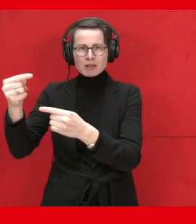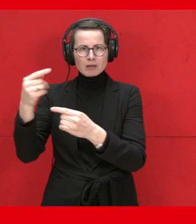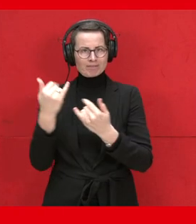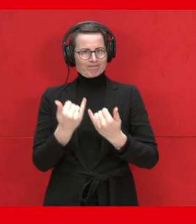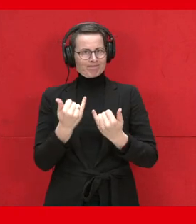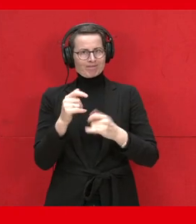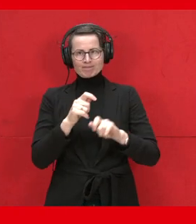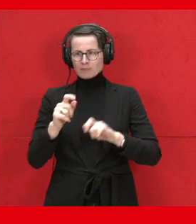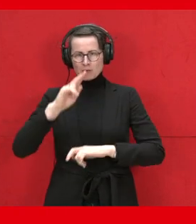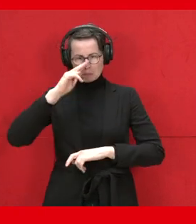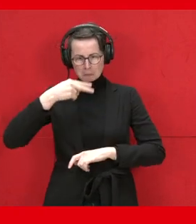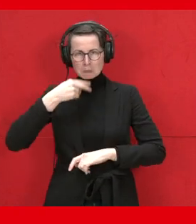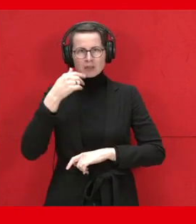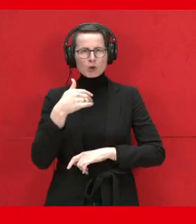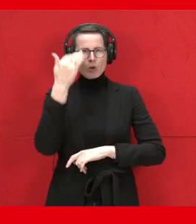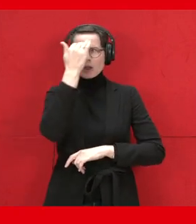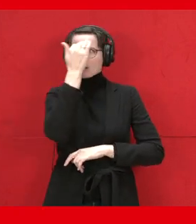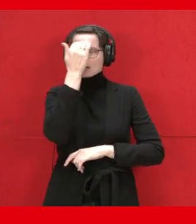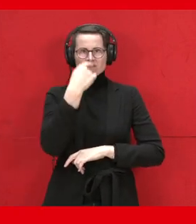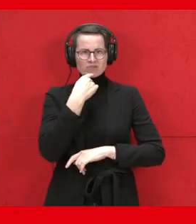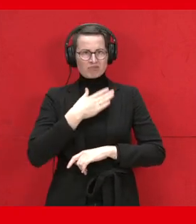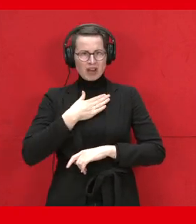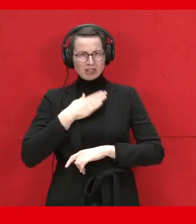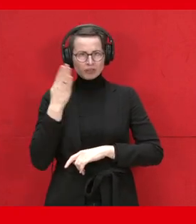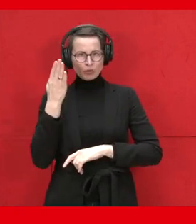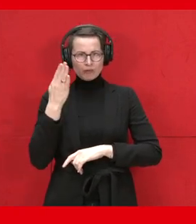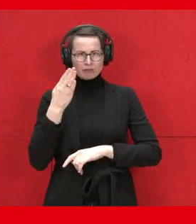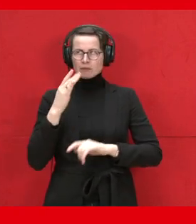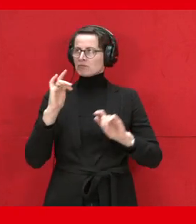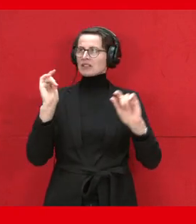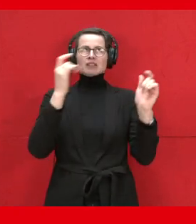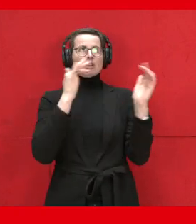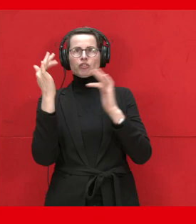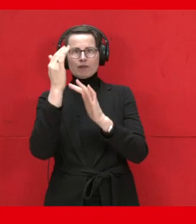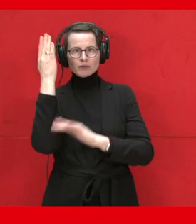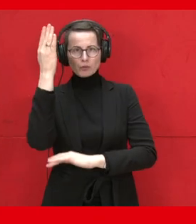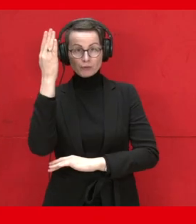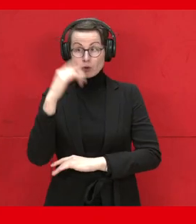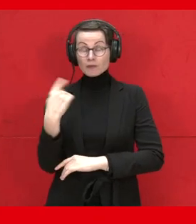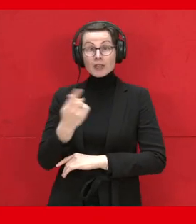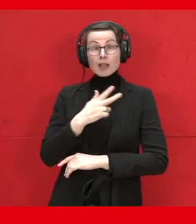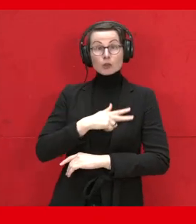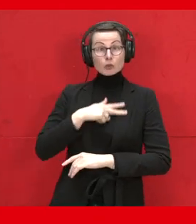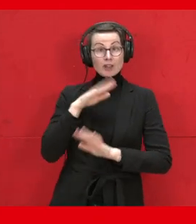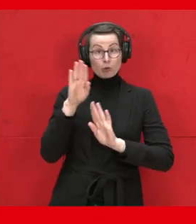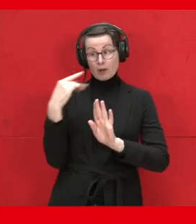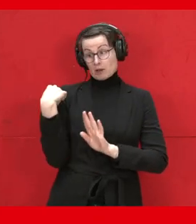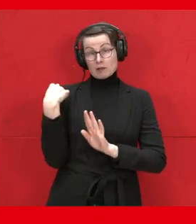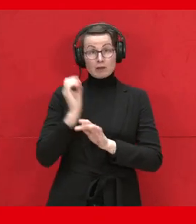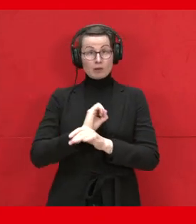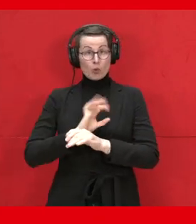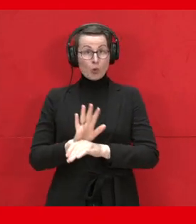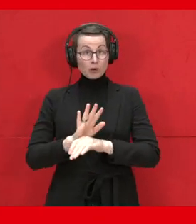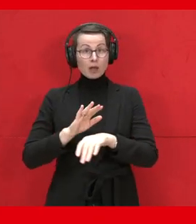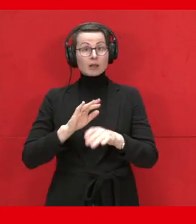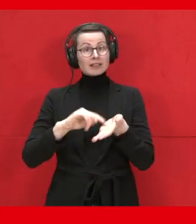neue Gedanken über ihre Zukunft und die Zukunft unserer Gesellschaft. Und wir SozialdemokratInnen haben in der Corona-Krise gezeigt und dafür gesorgt, dass